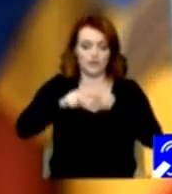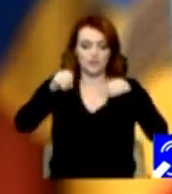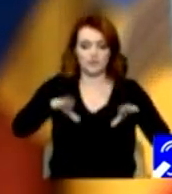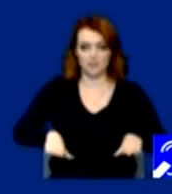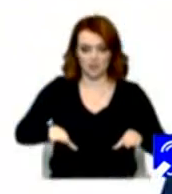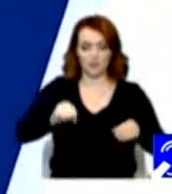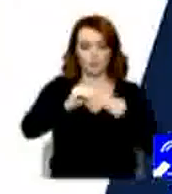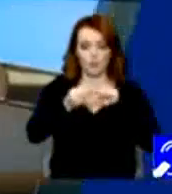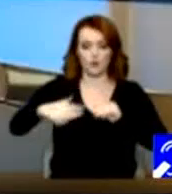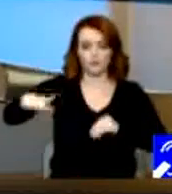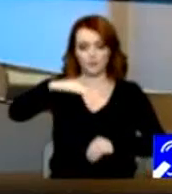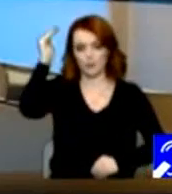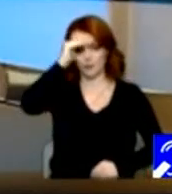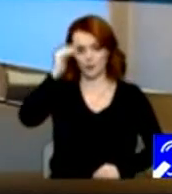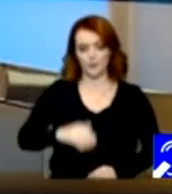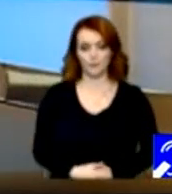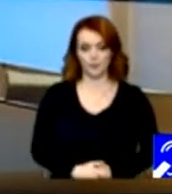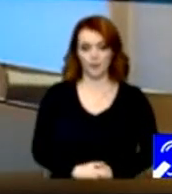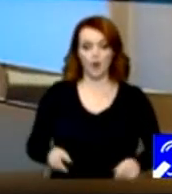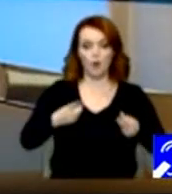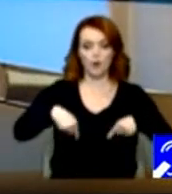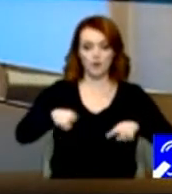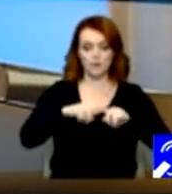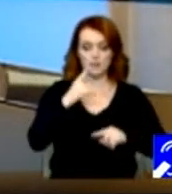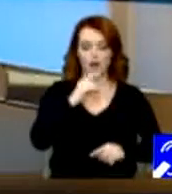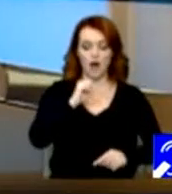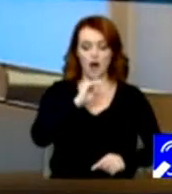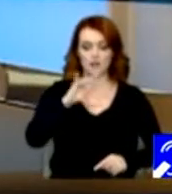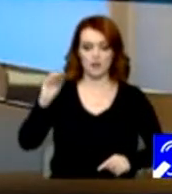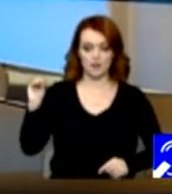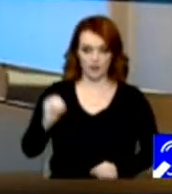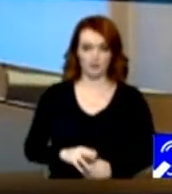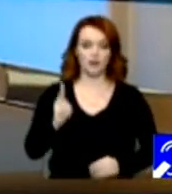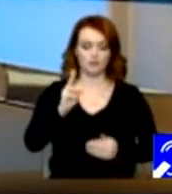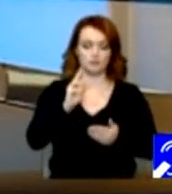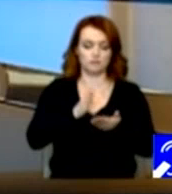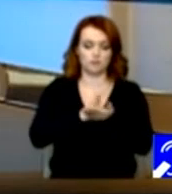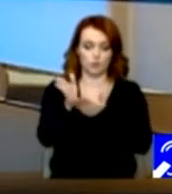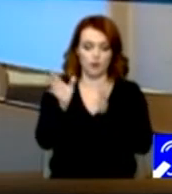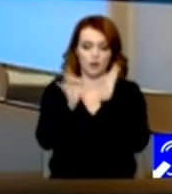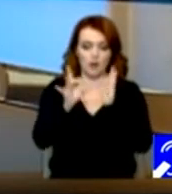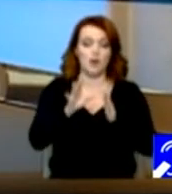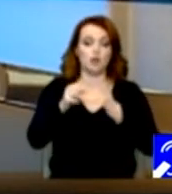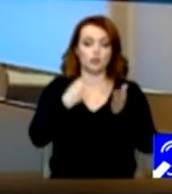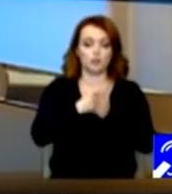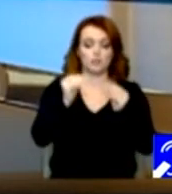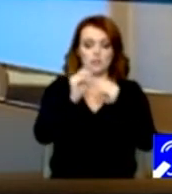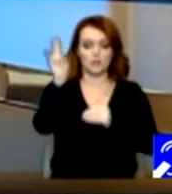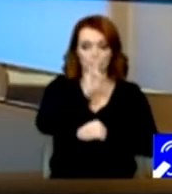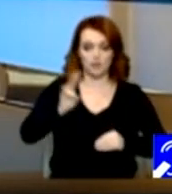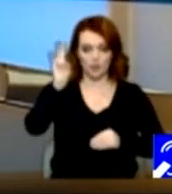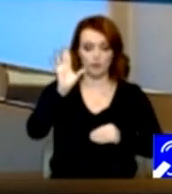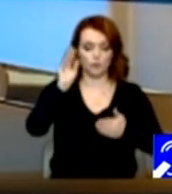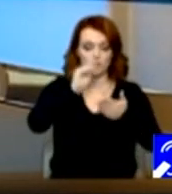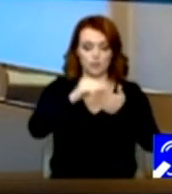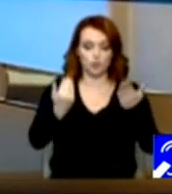transnistrean Agenția Națională pentru reglementare în energetică va stabili până pe 10 noiembrie noile